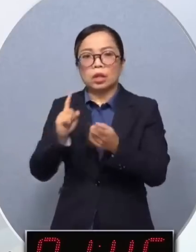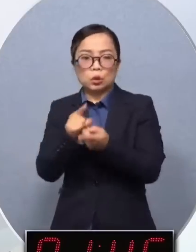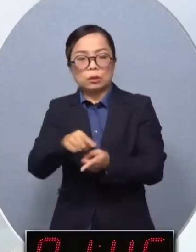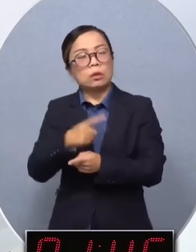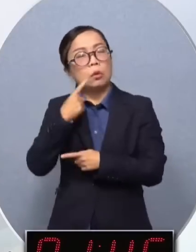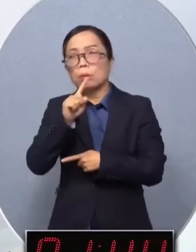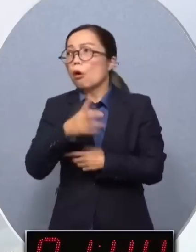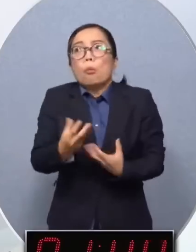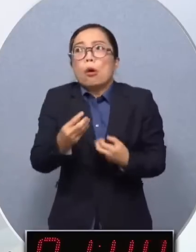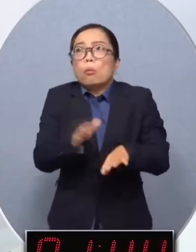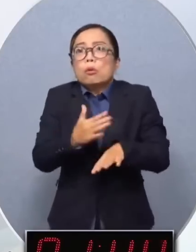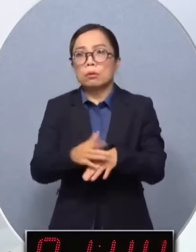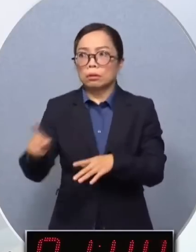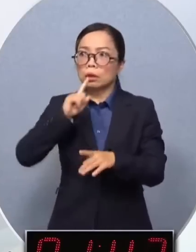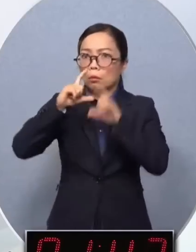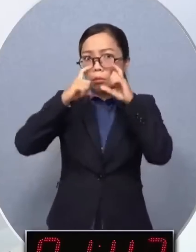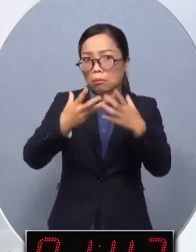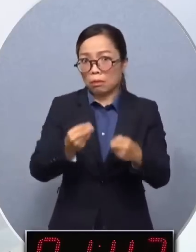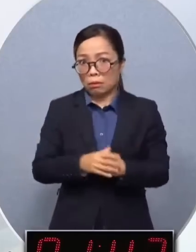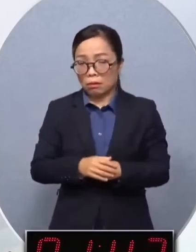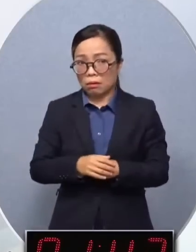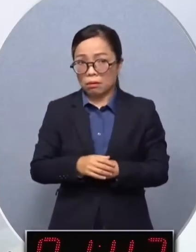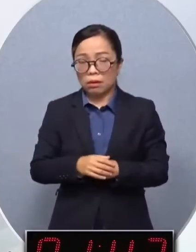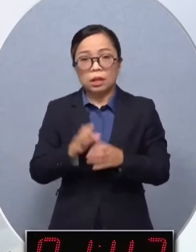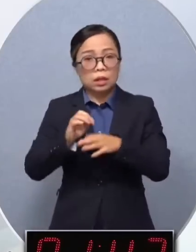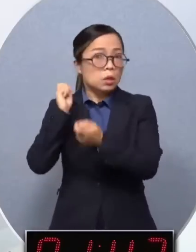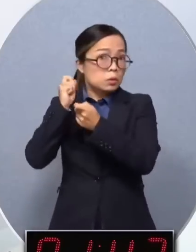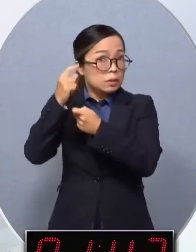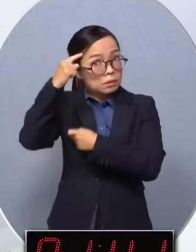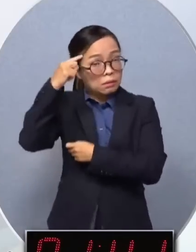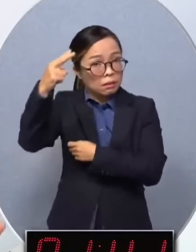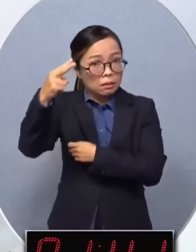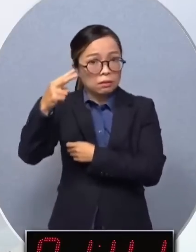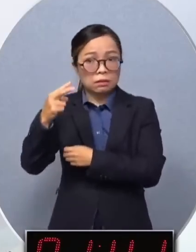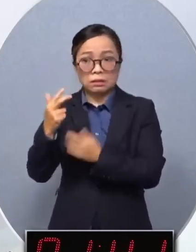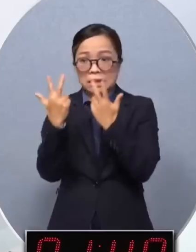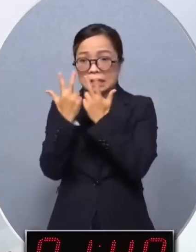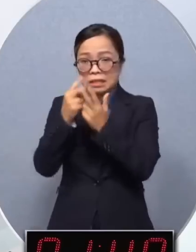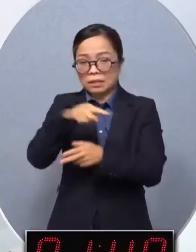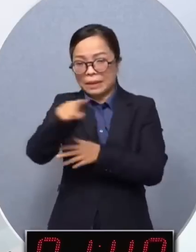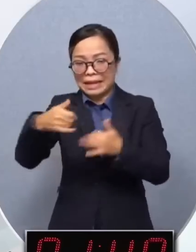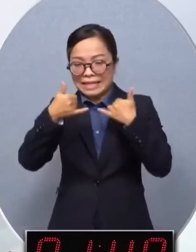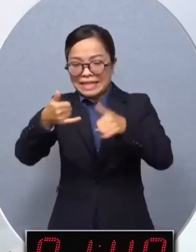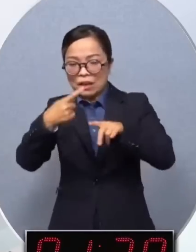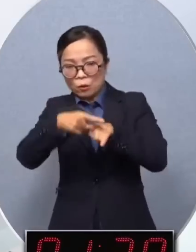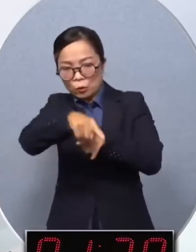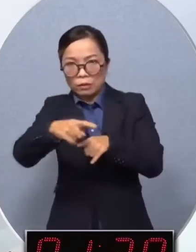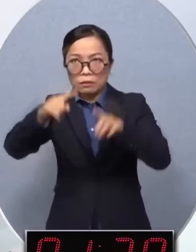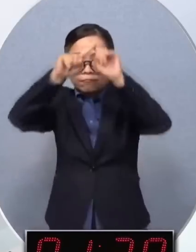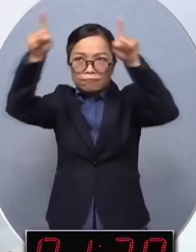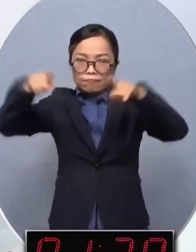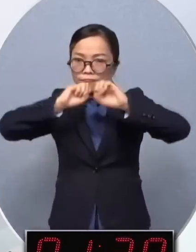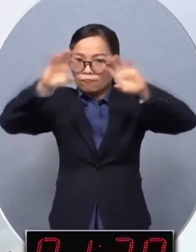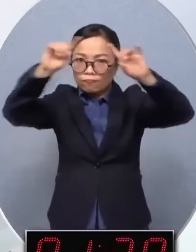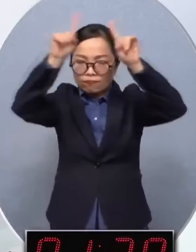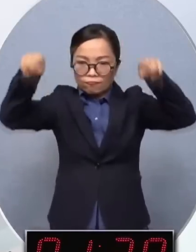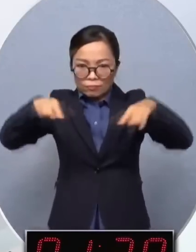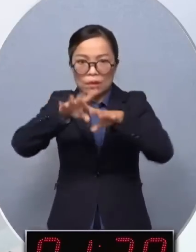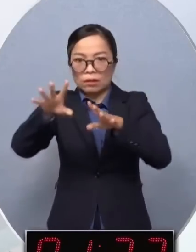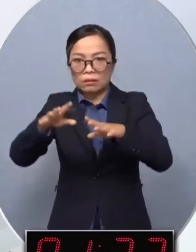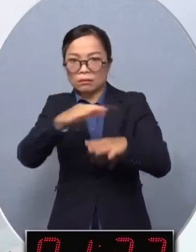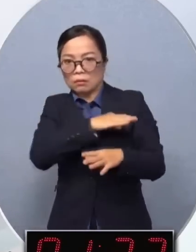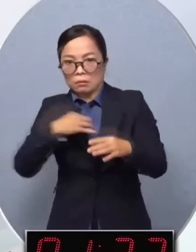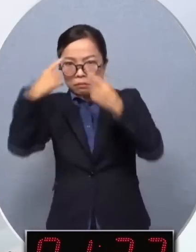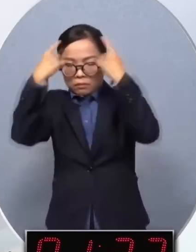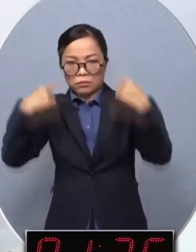认。这两天在新北市的一些路口有看板出现巨头半